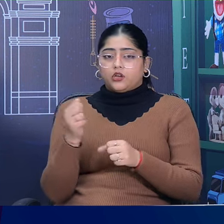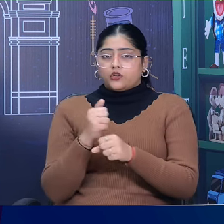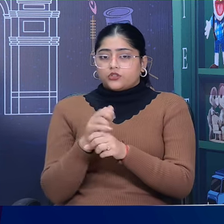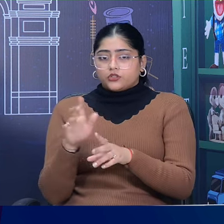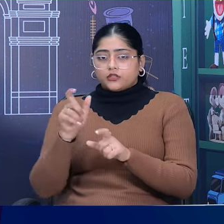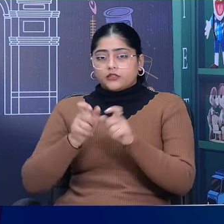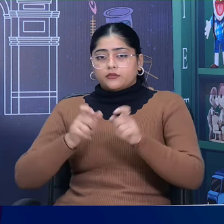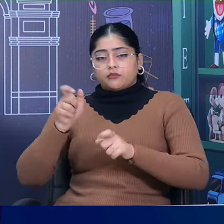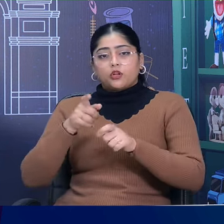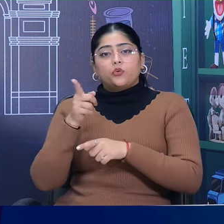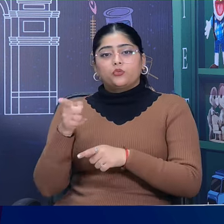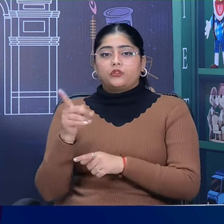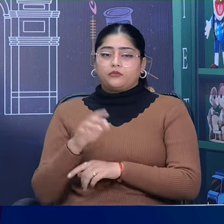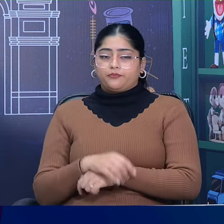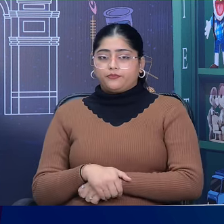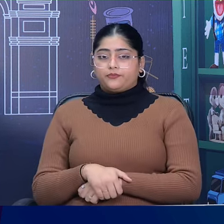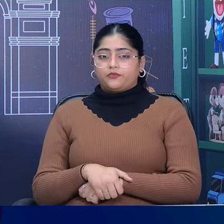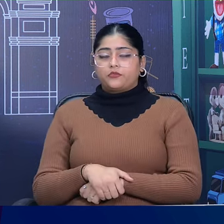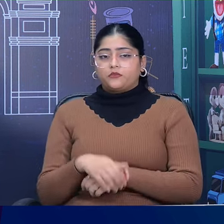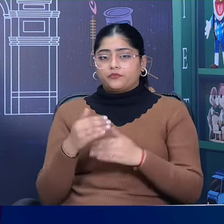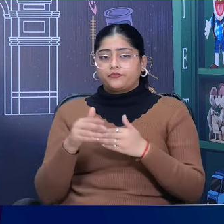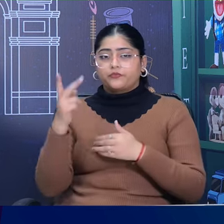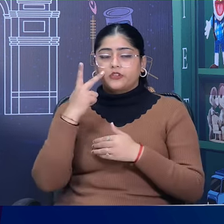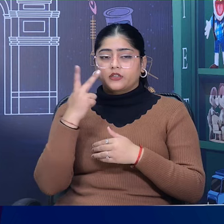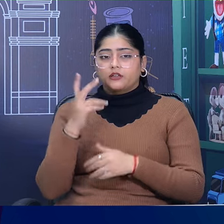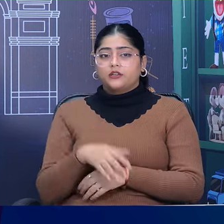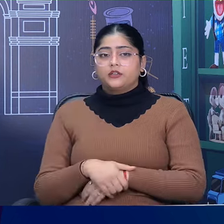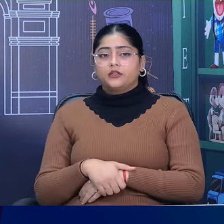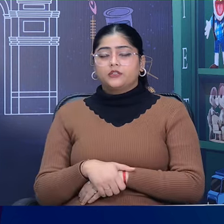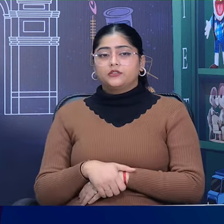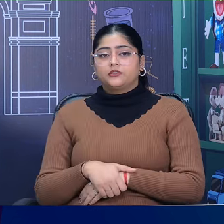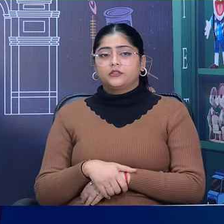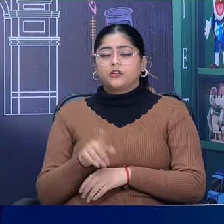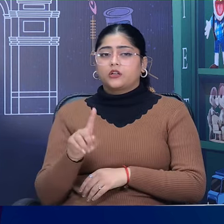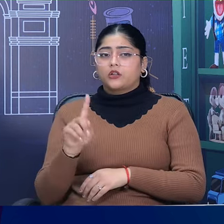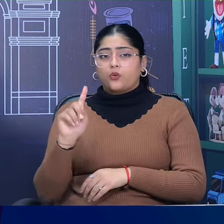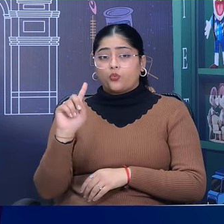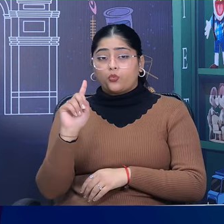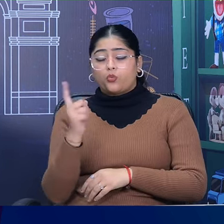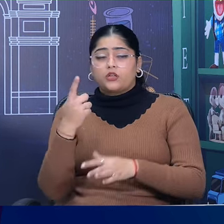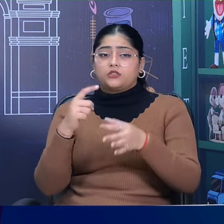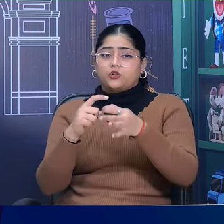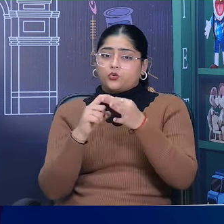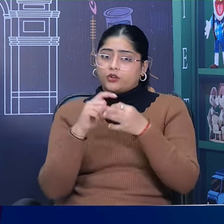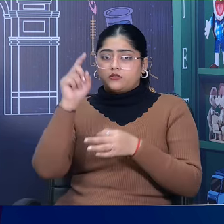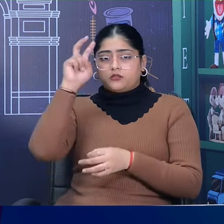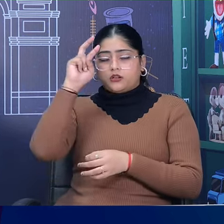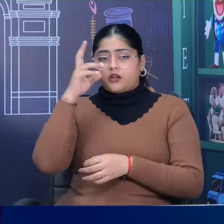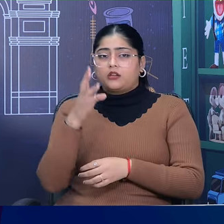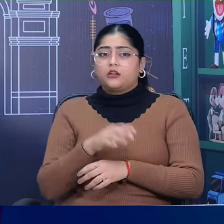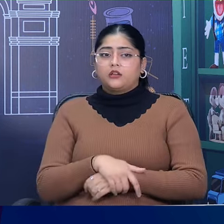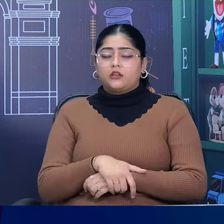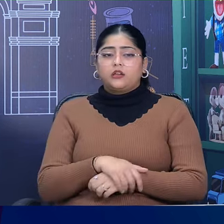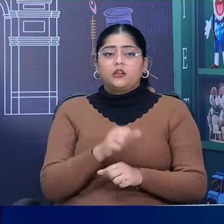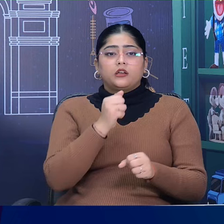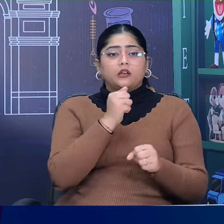है जी ठीक है आगे बढ़ते हैं अब आप एक सवाल जो सबसे सबके हमारे दिमाग में उठेगा कि ये ग्राम पंचायत